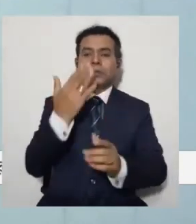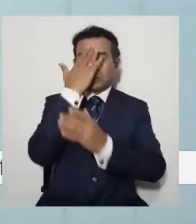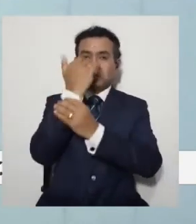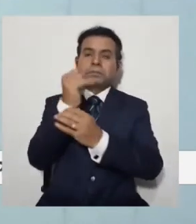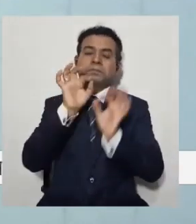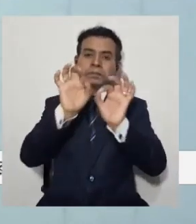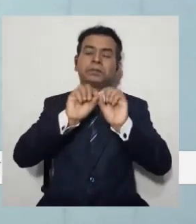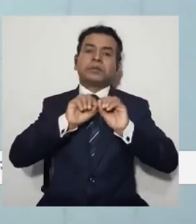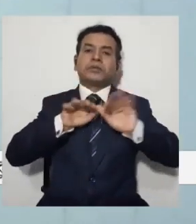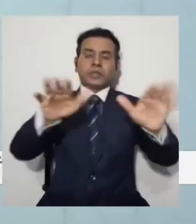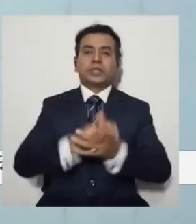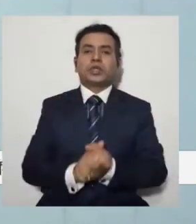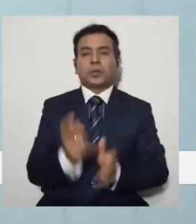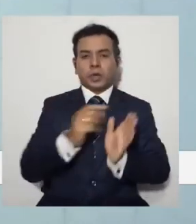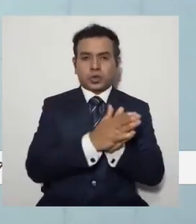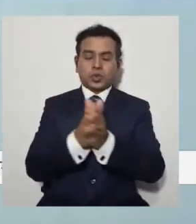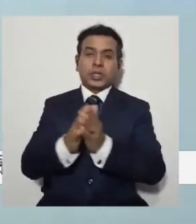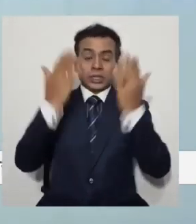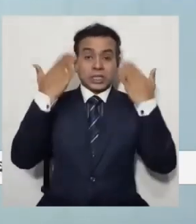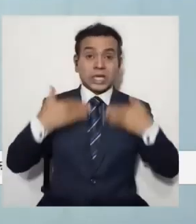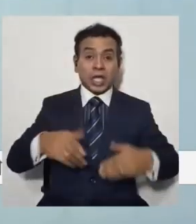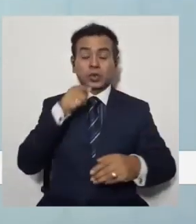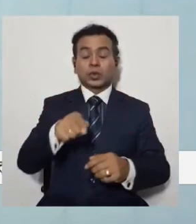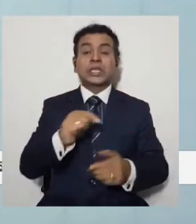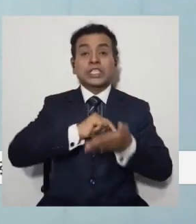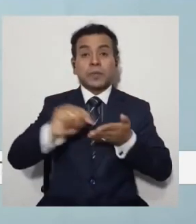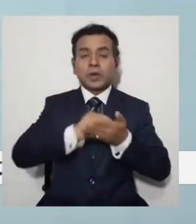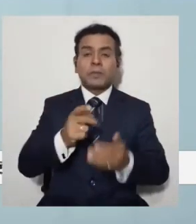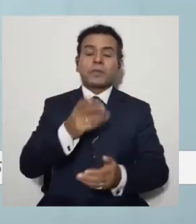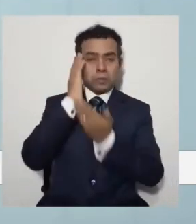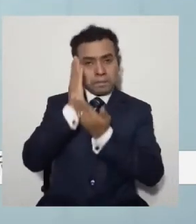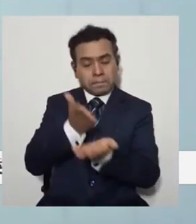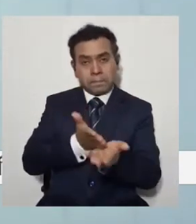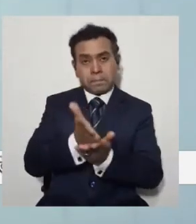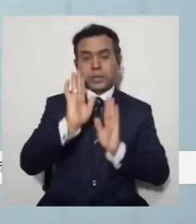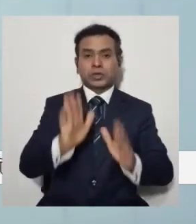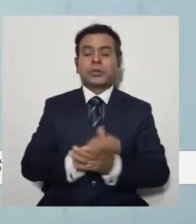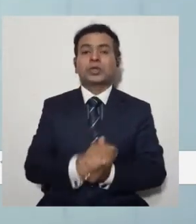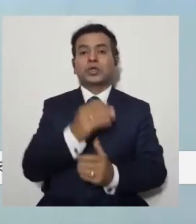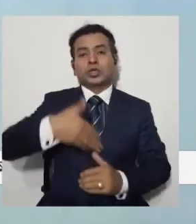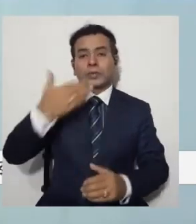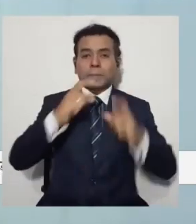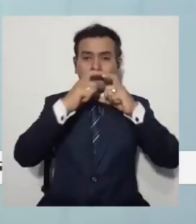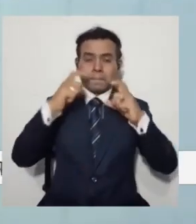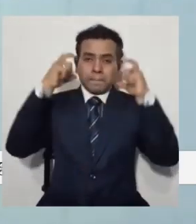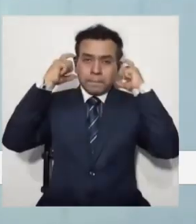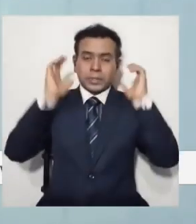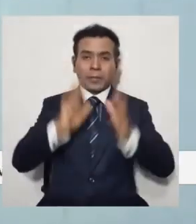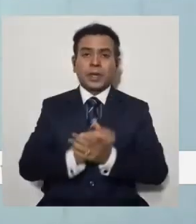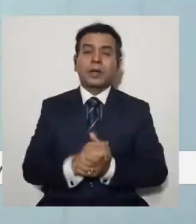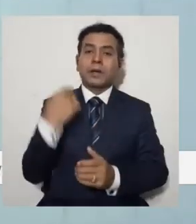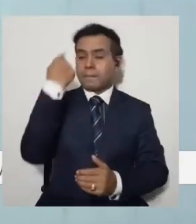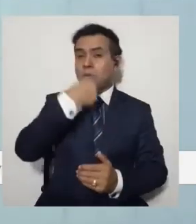স্বাস্থ্যবিধি সবসময় বলা হয়ে থাকে, আপনারা মাস্ক পরিধান করুন, সামাজিক দূরত্ব বজায় রাখুন, বারবার সাবান পানি দিয়ে বিশ্বাসের ধরে হাত